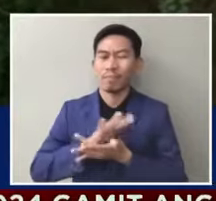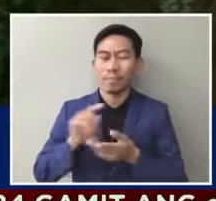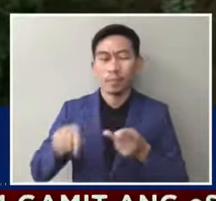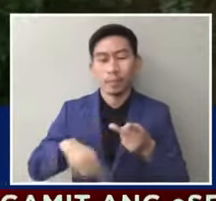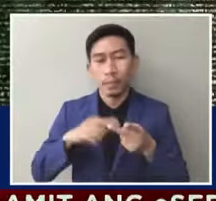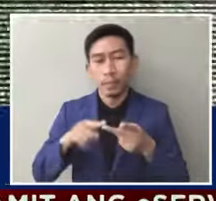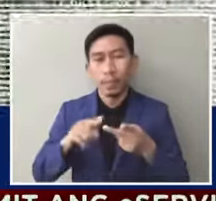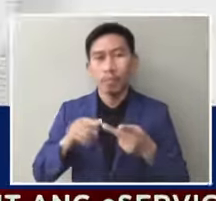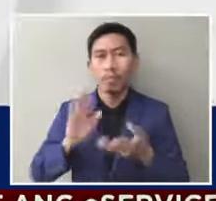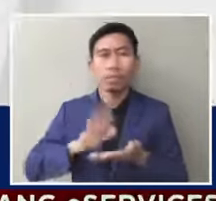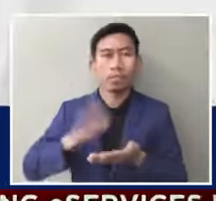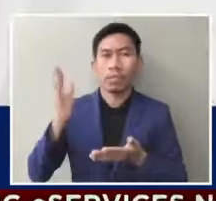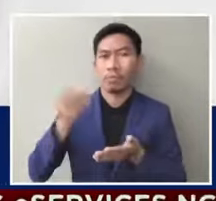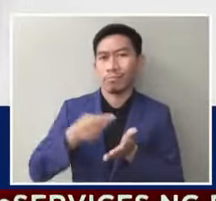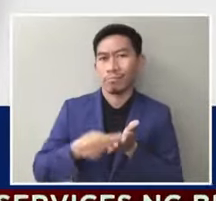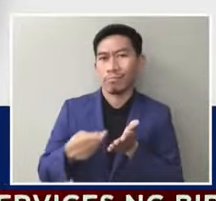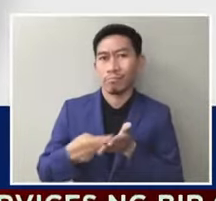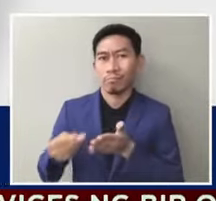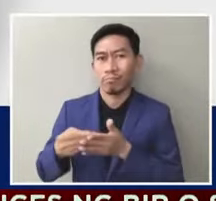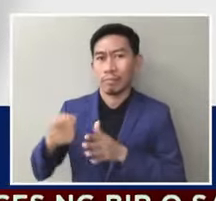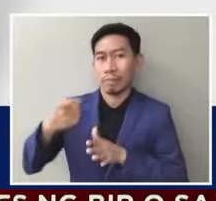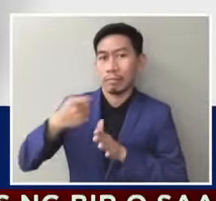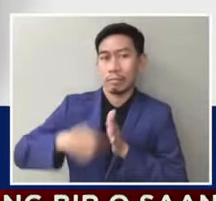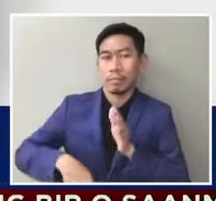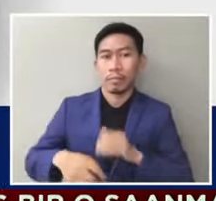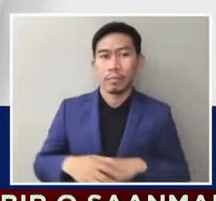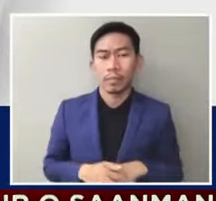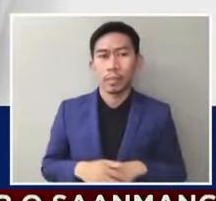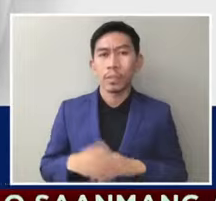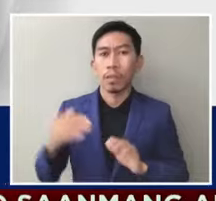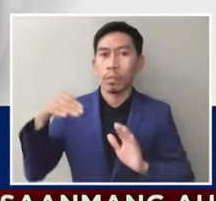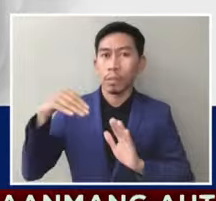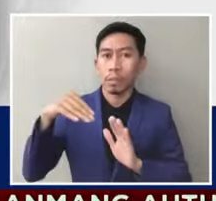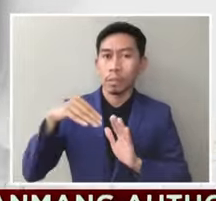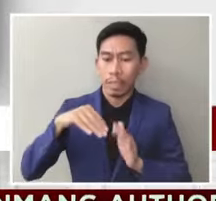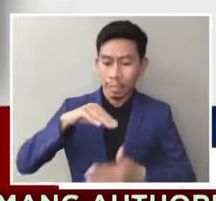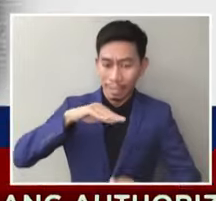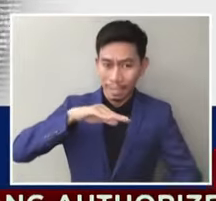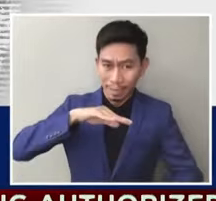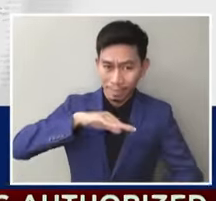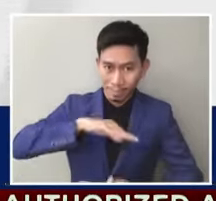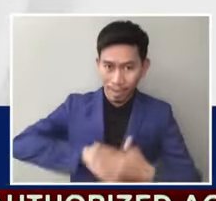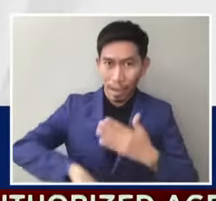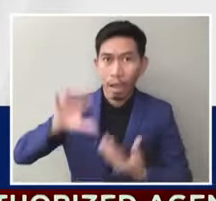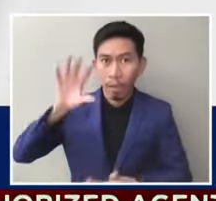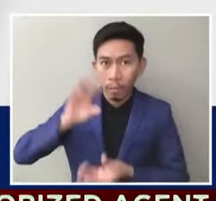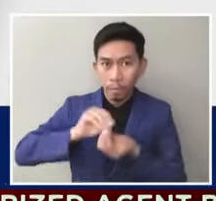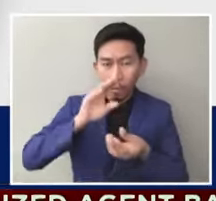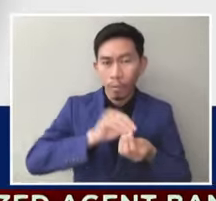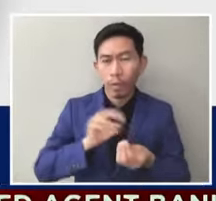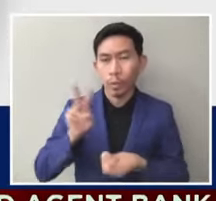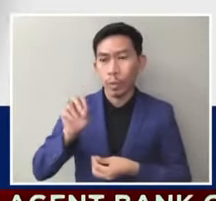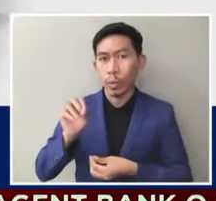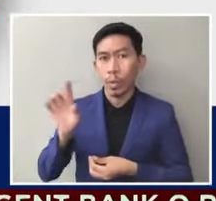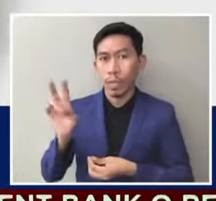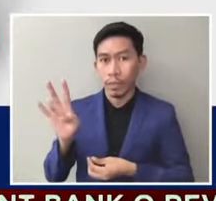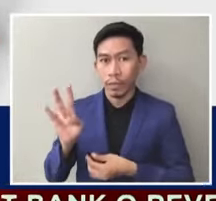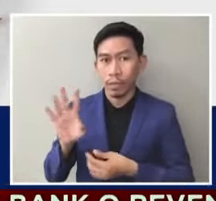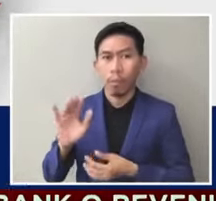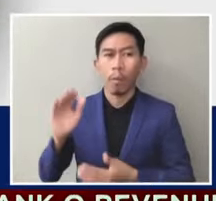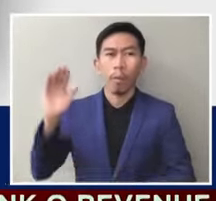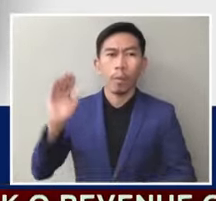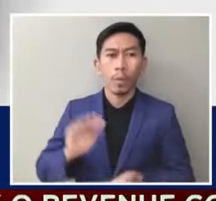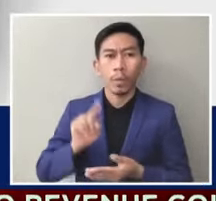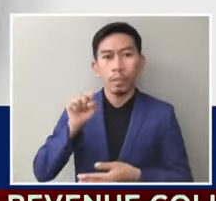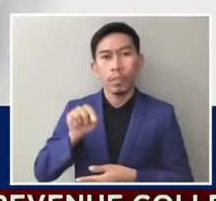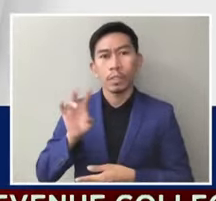na mga bilihin. Pababa rin ang bilang ng mga naipanganak na sanggol mula 2017 na may 1.7 million